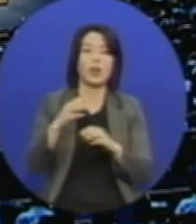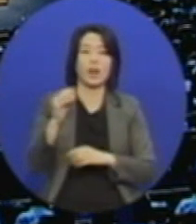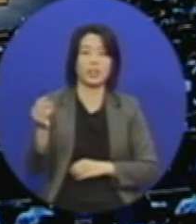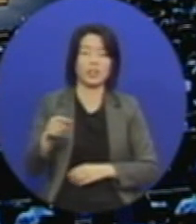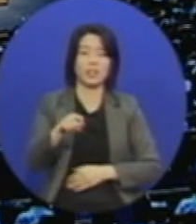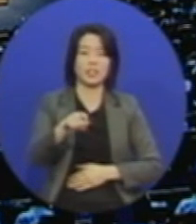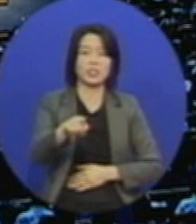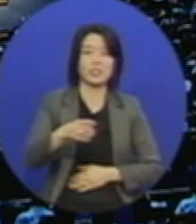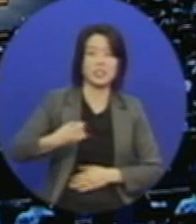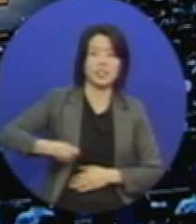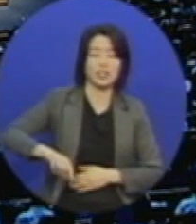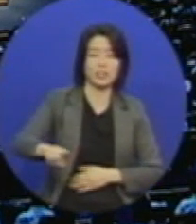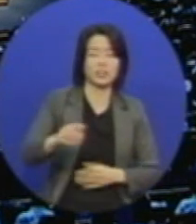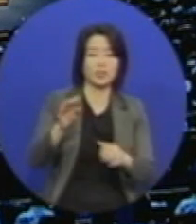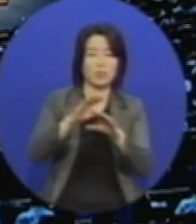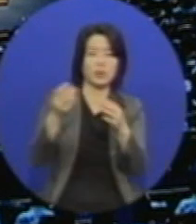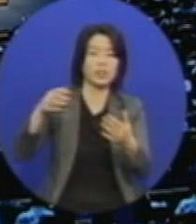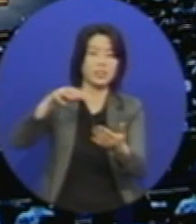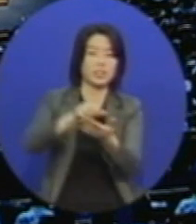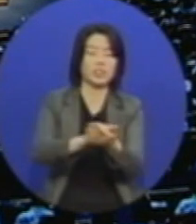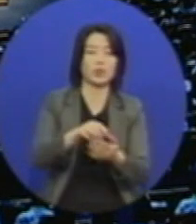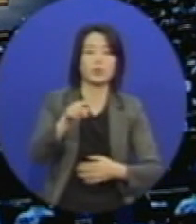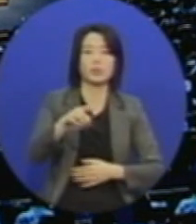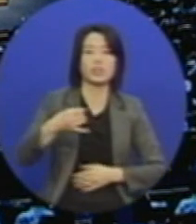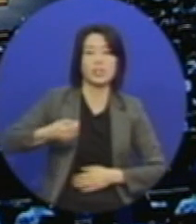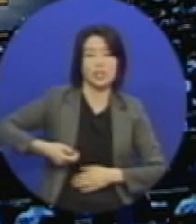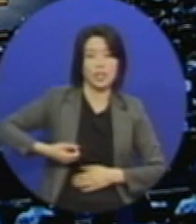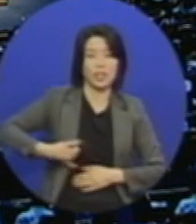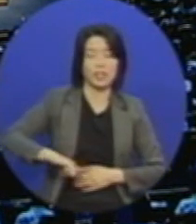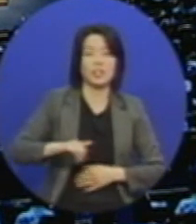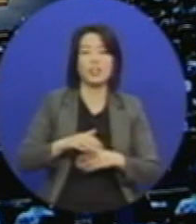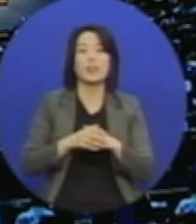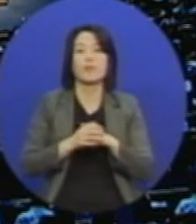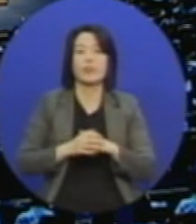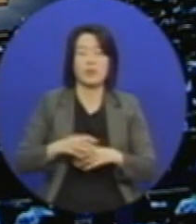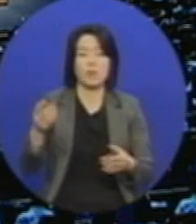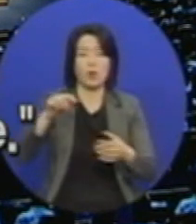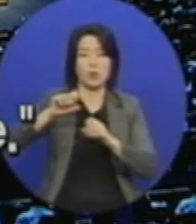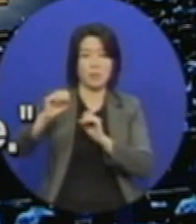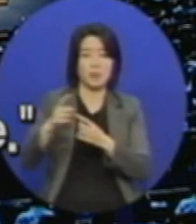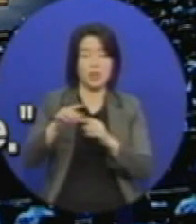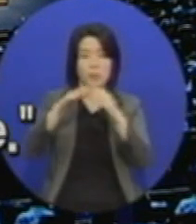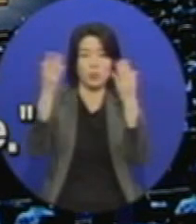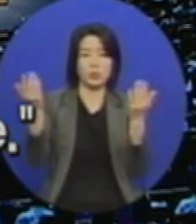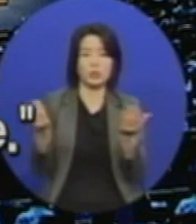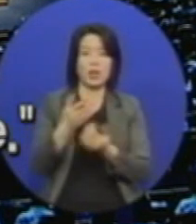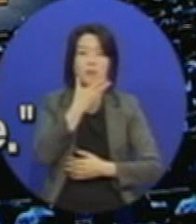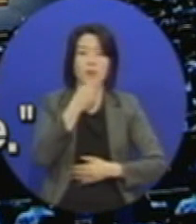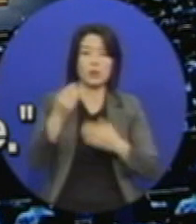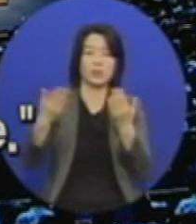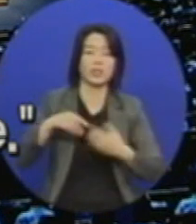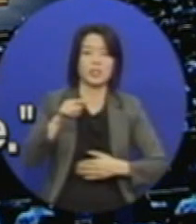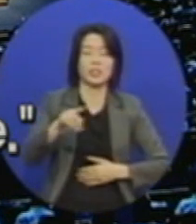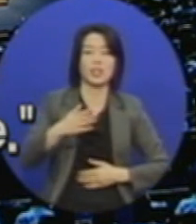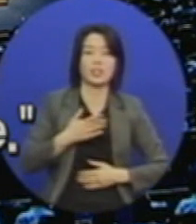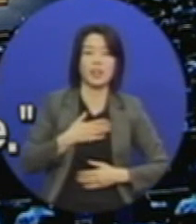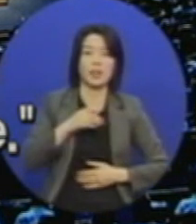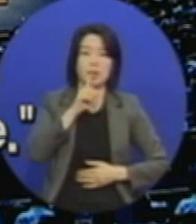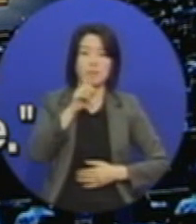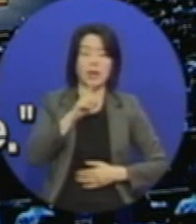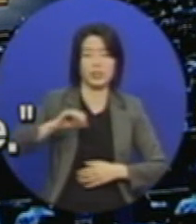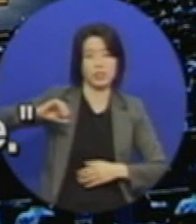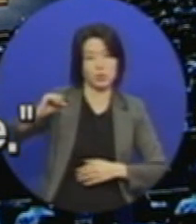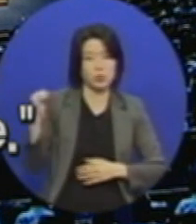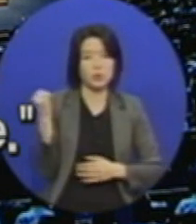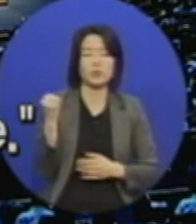차지 하리라 또 네 씨로 말미암아 천하 만민이 복을 받으리니 이는 내가 나의 말을 주행하여 쓰면